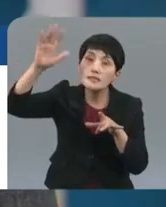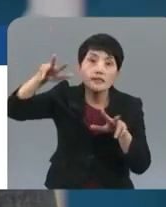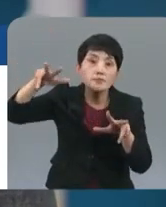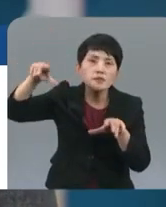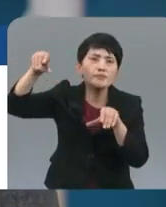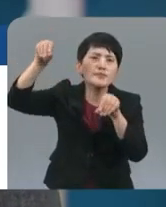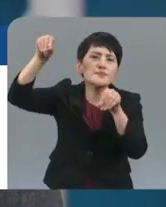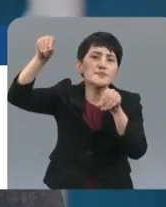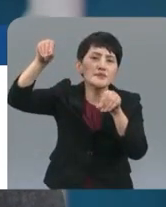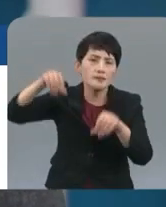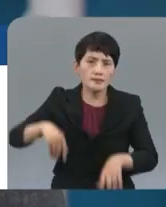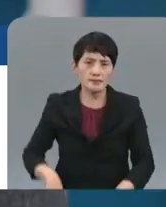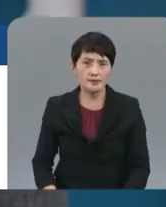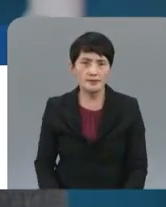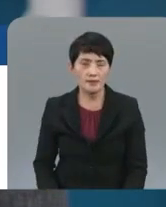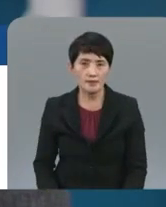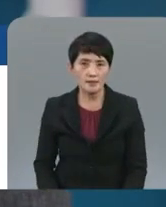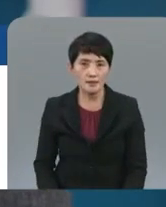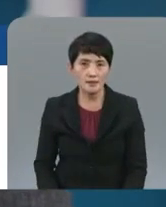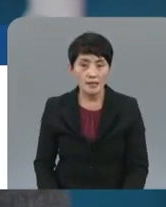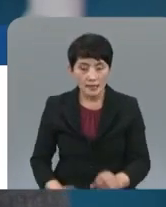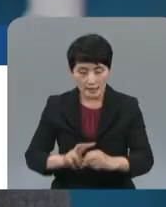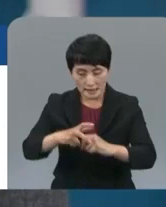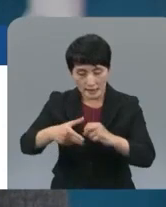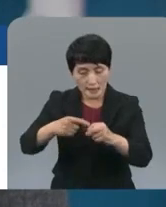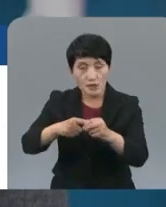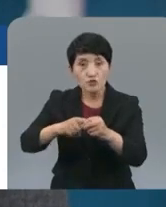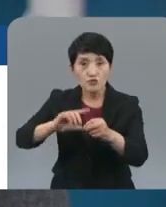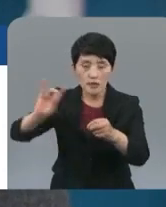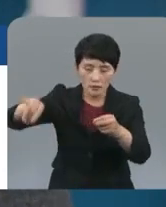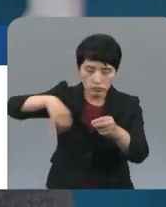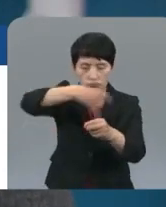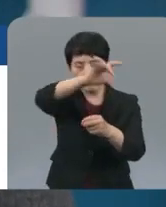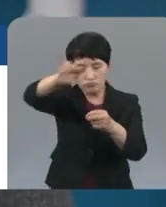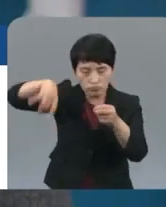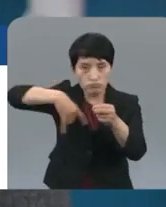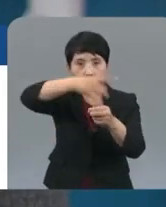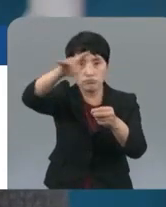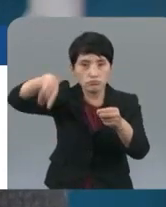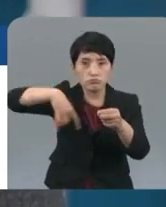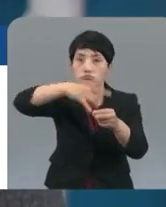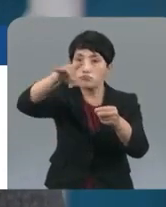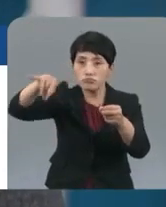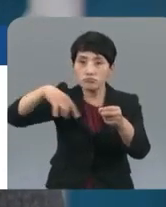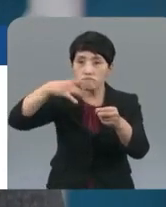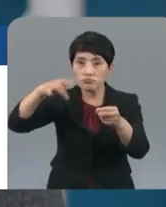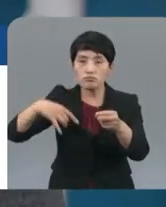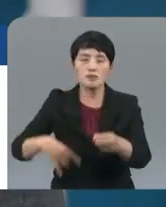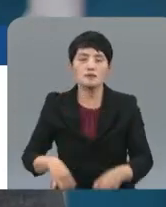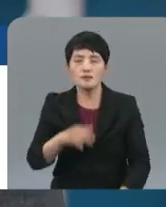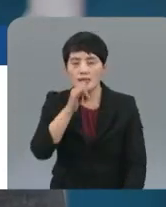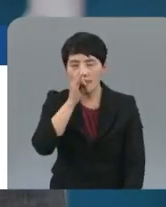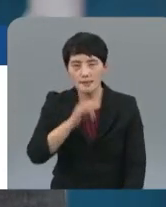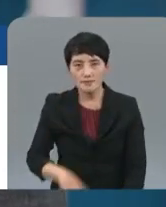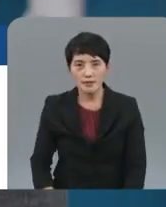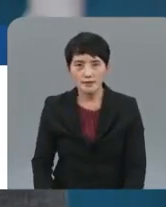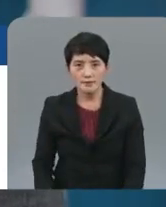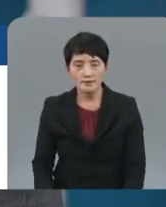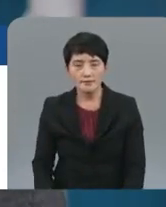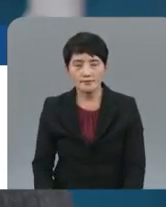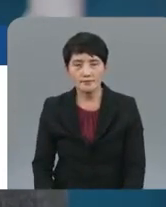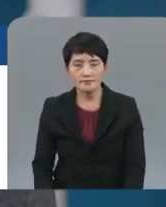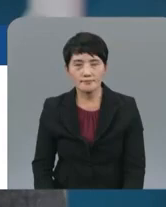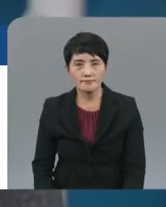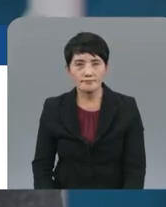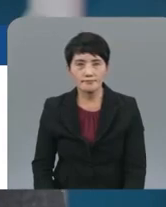cm setelah rampung melakukan misinya dengan sukses komunikasi antara satelit itu dan Stasiun bumi telah terputus sejak komunikasi terakhir